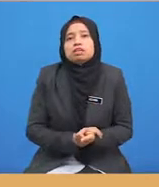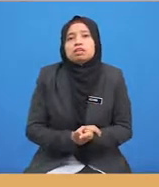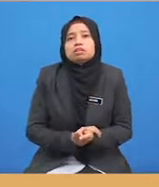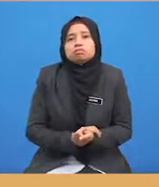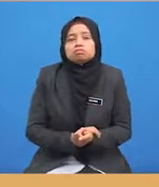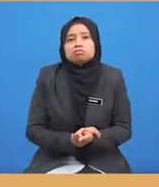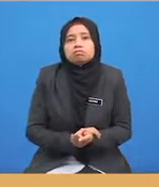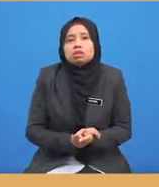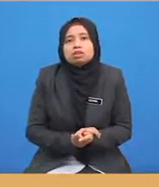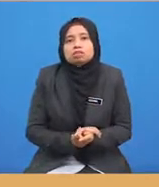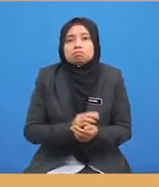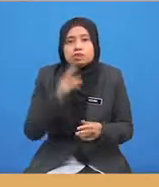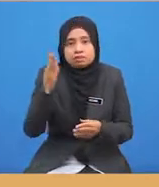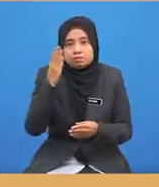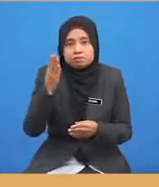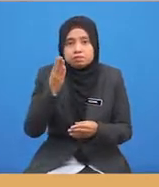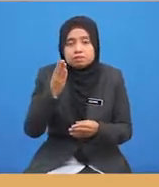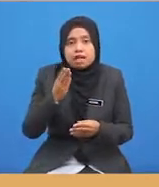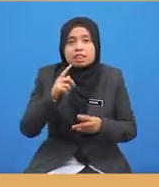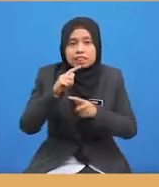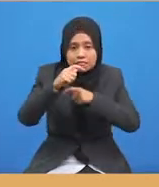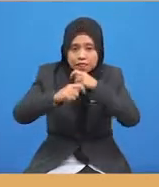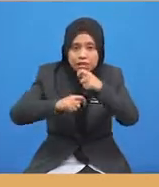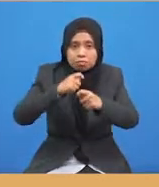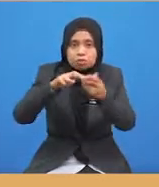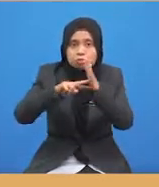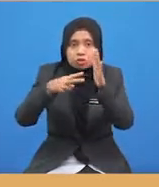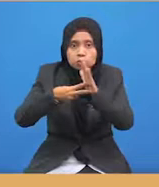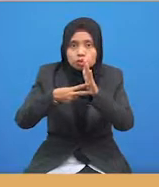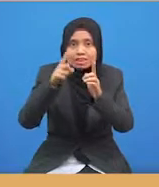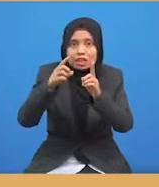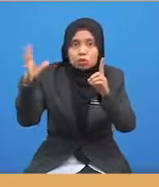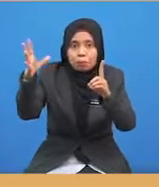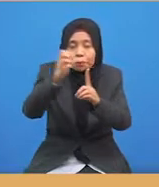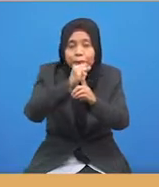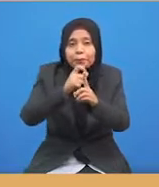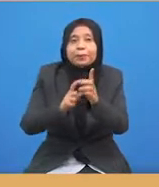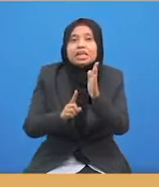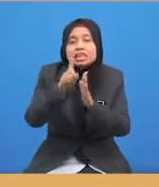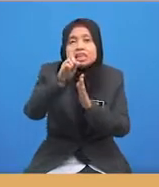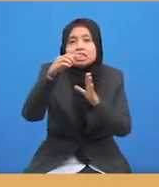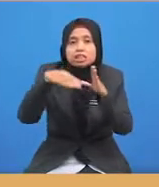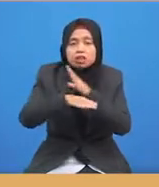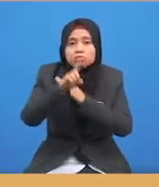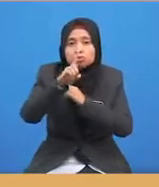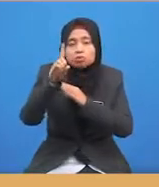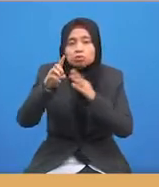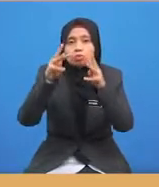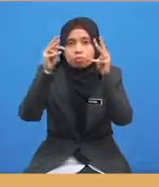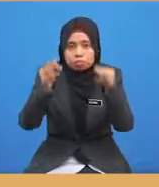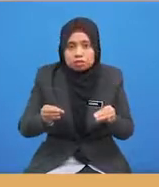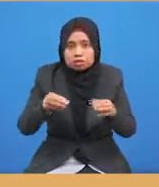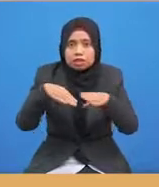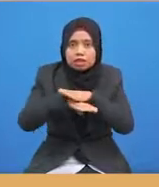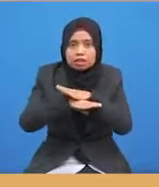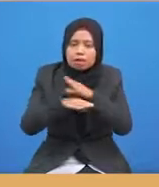Secara umumnya, tamadun bermaksud suatu pencapaian tertinggi oleh sesuatu masyarakat